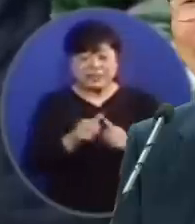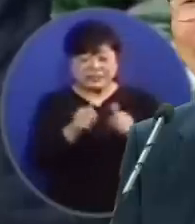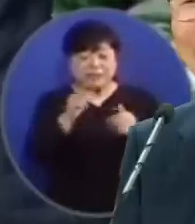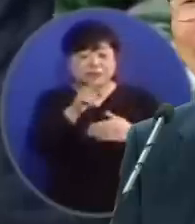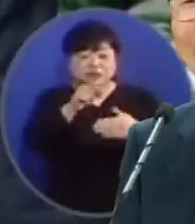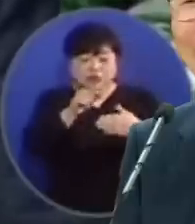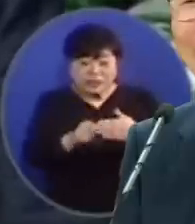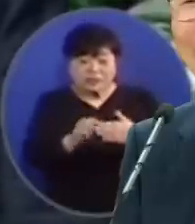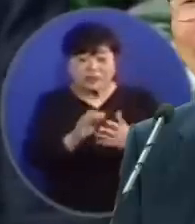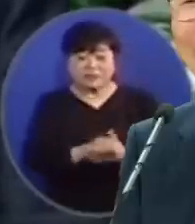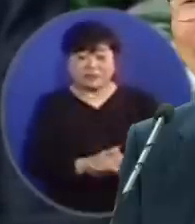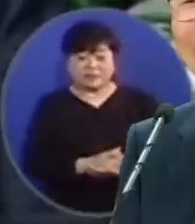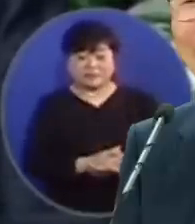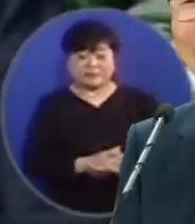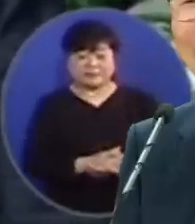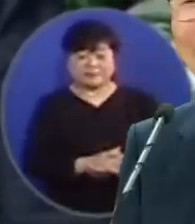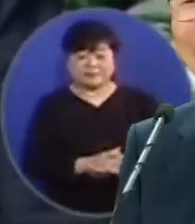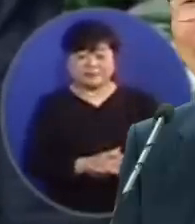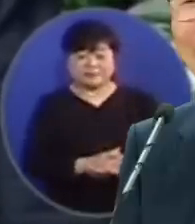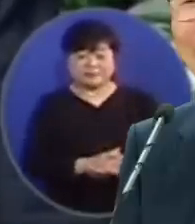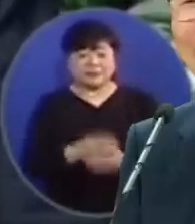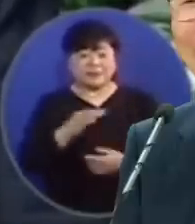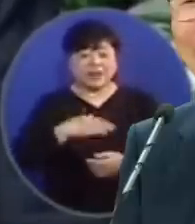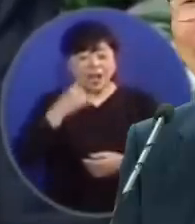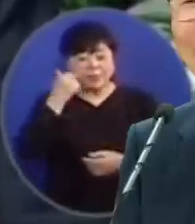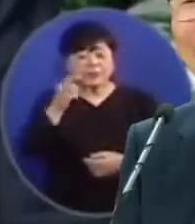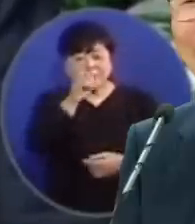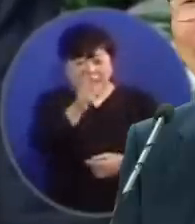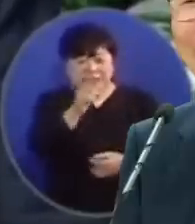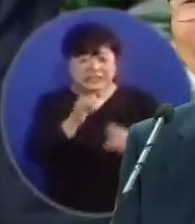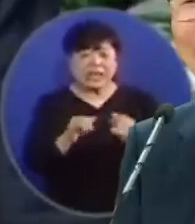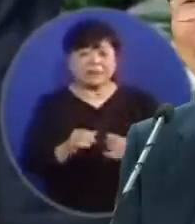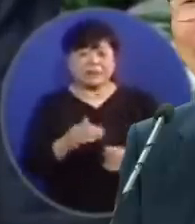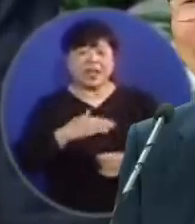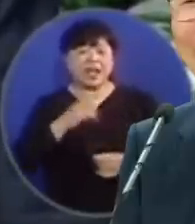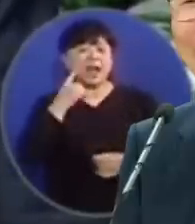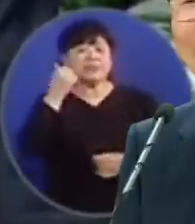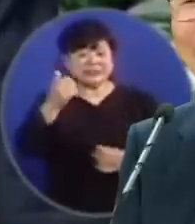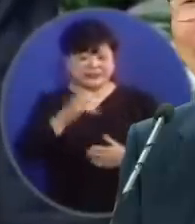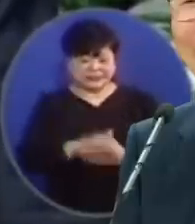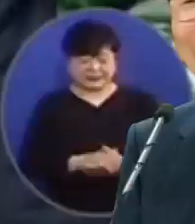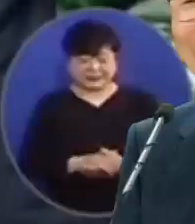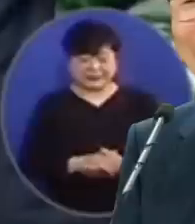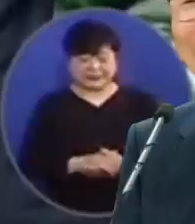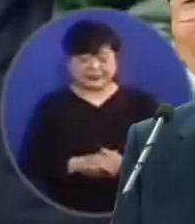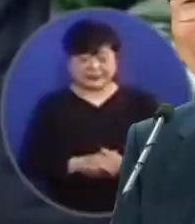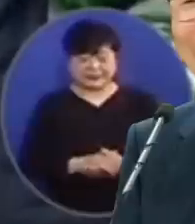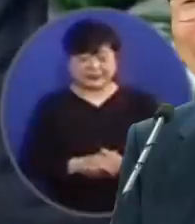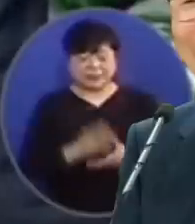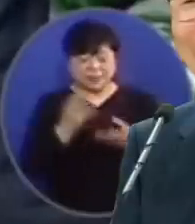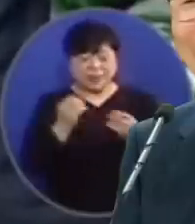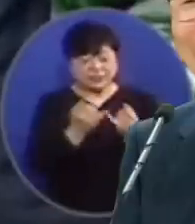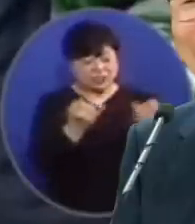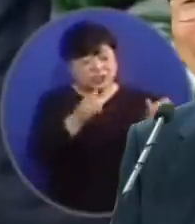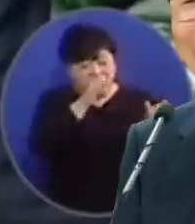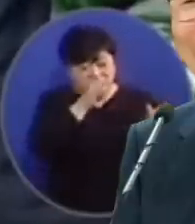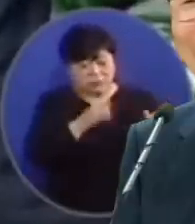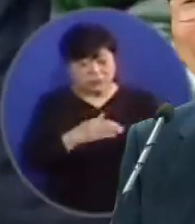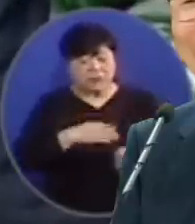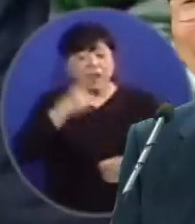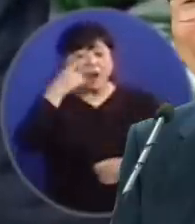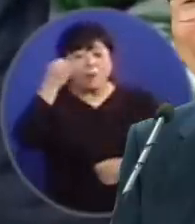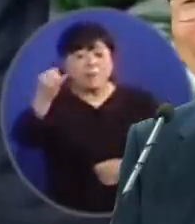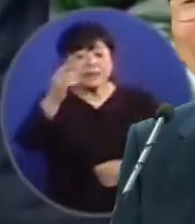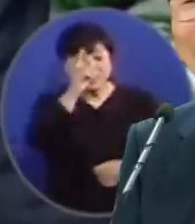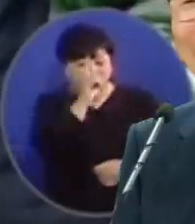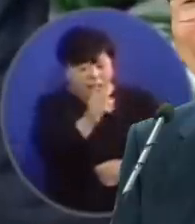남자가 있어도 내 아버지는 한 사람인 것입니다. 그리고 그 많은 여자가 있어도